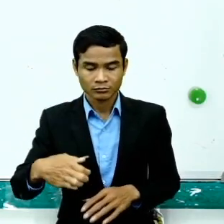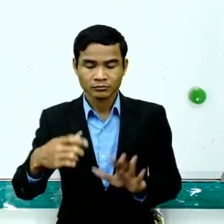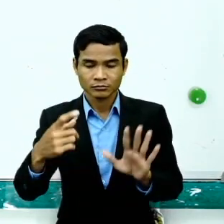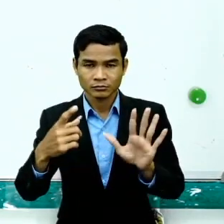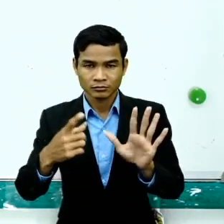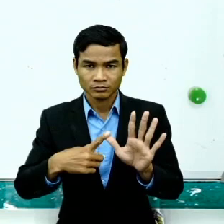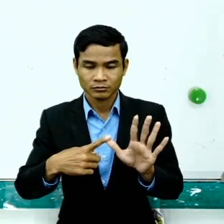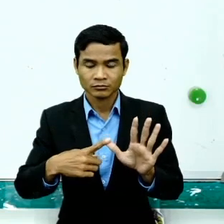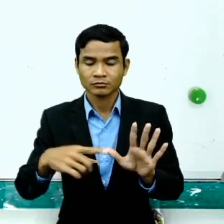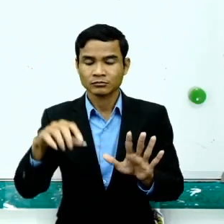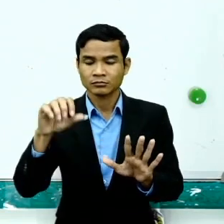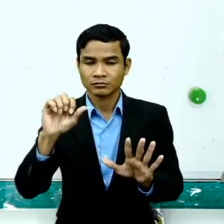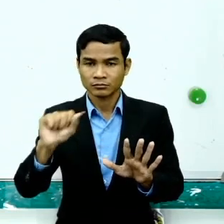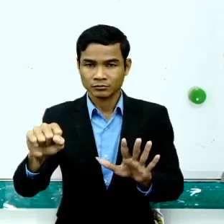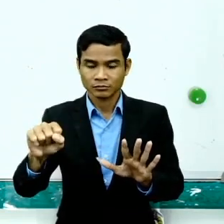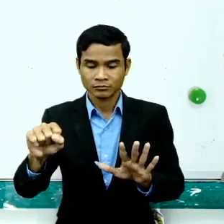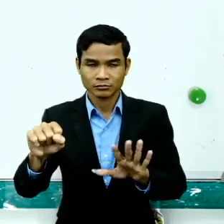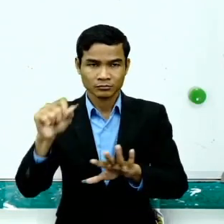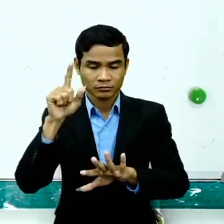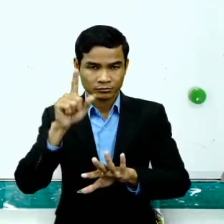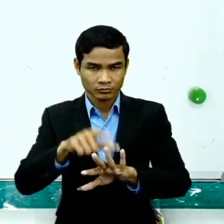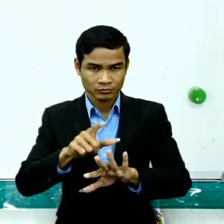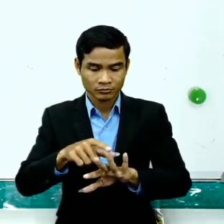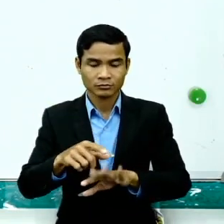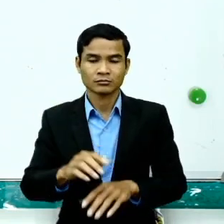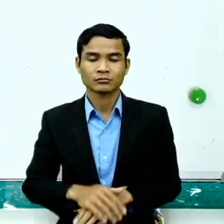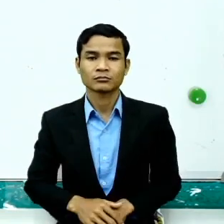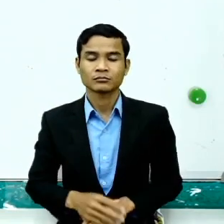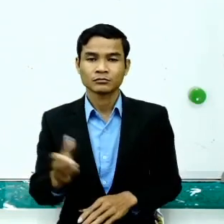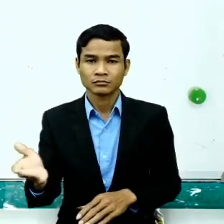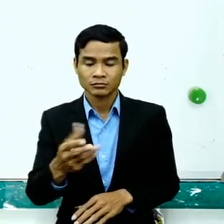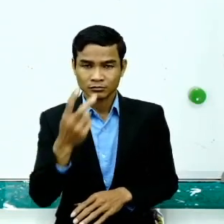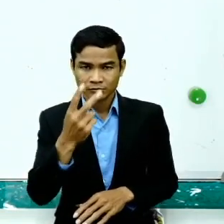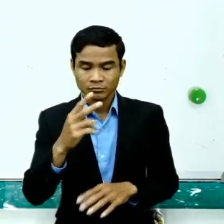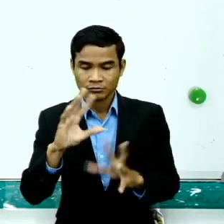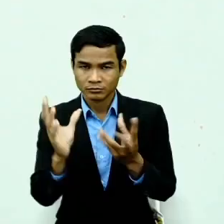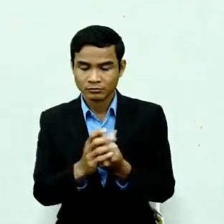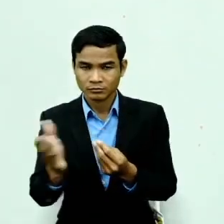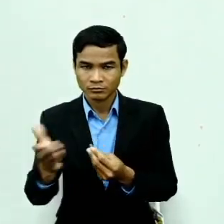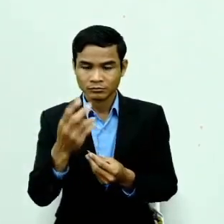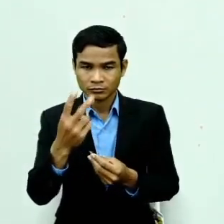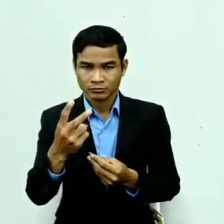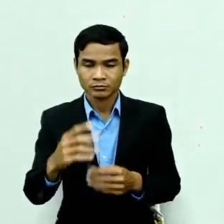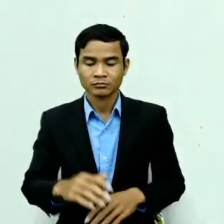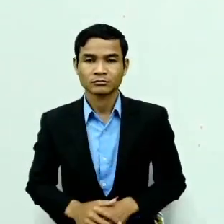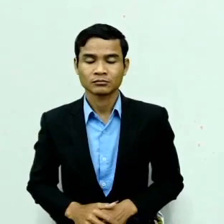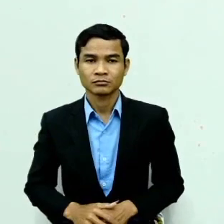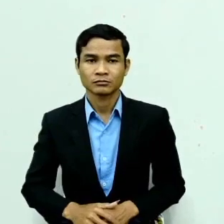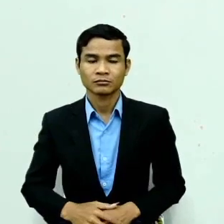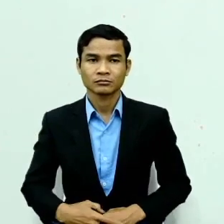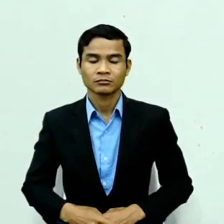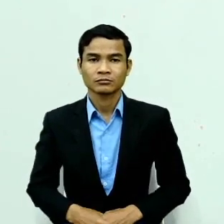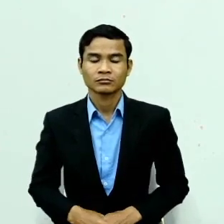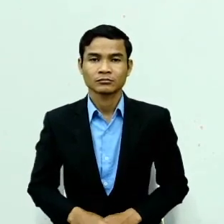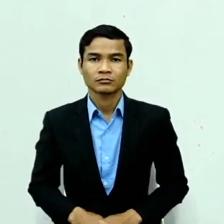chó sra á tó bẩn tọ chả là con chạm mời tầng ọc nế chả bịa cắm chạm chả